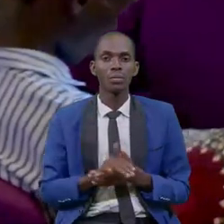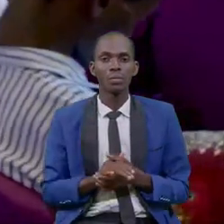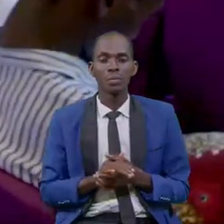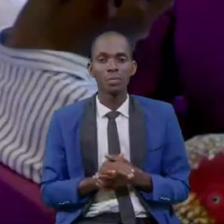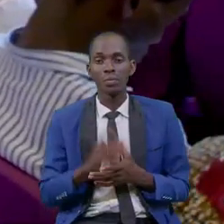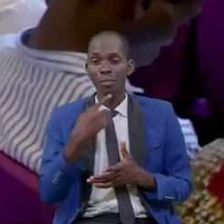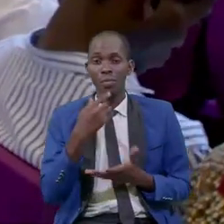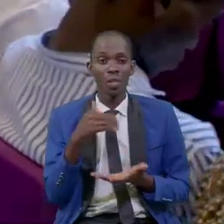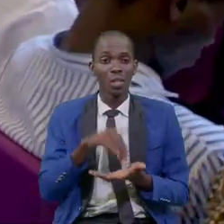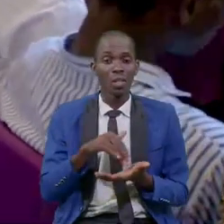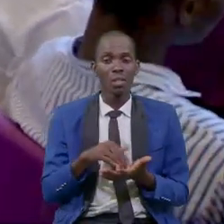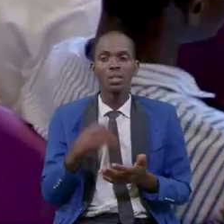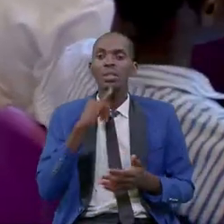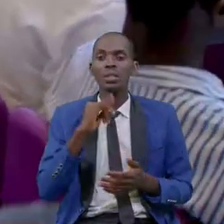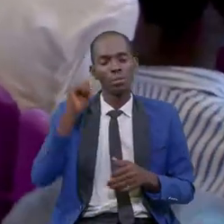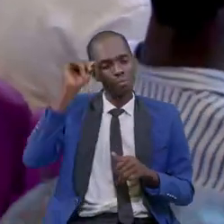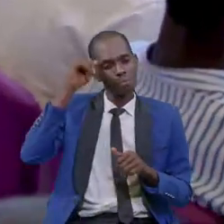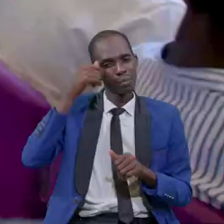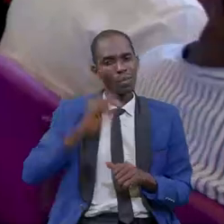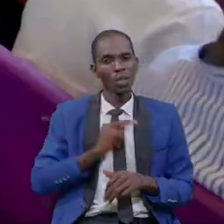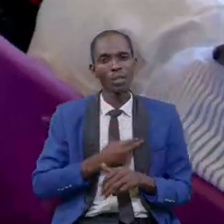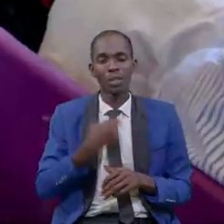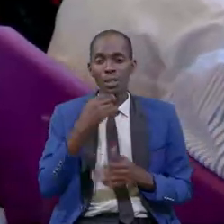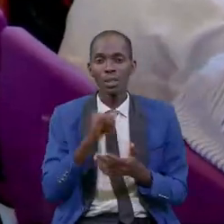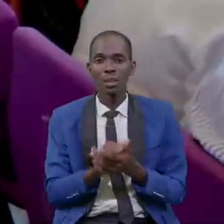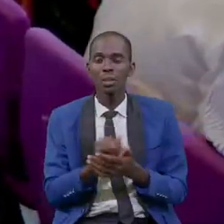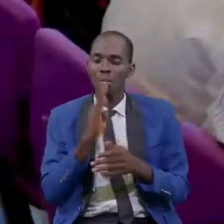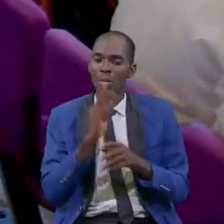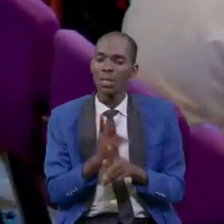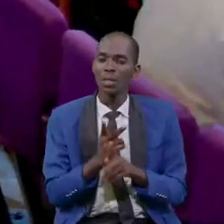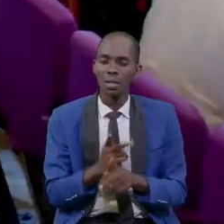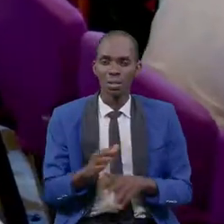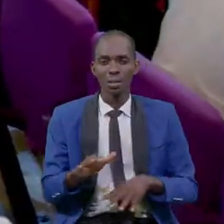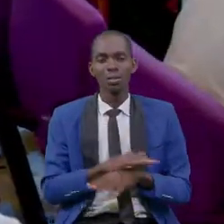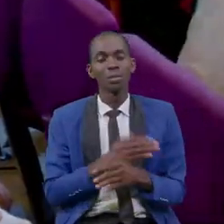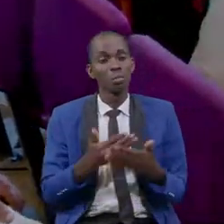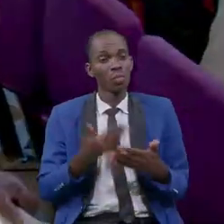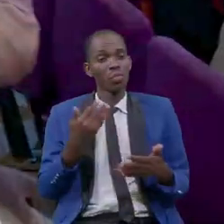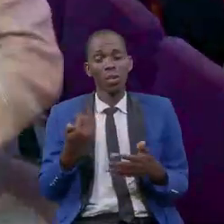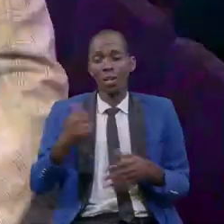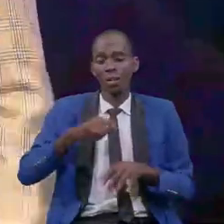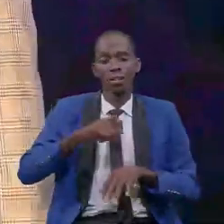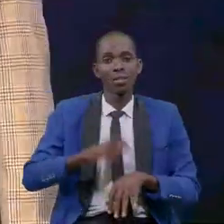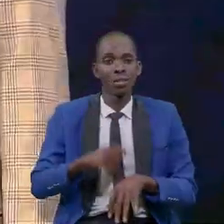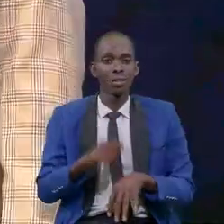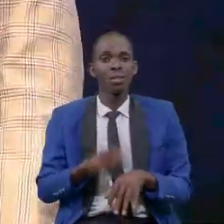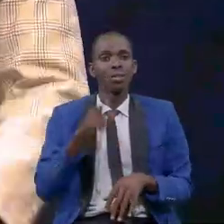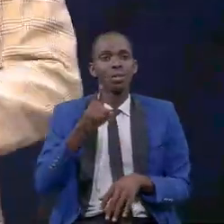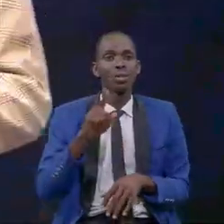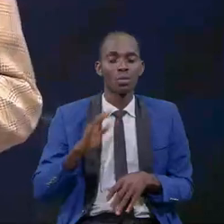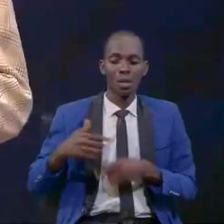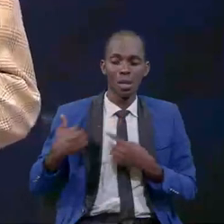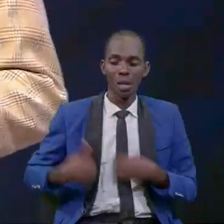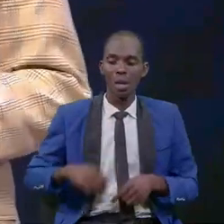Luc 21, 34, ici il nous rappelle que prenez garde à vous-même, de crainte que